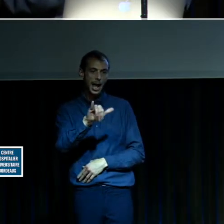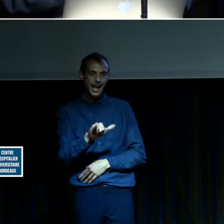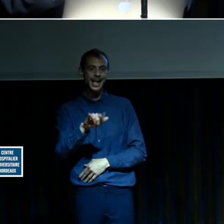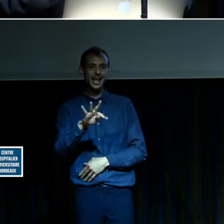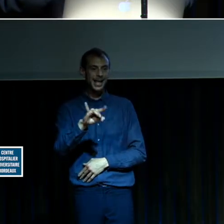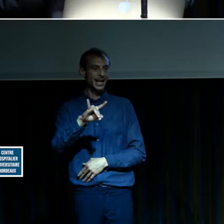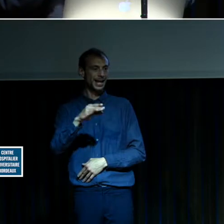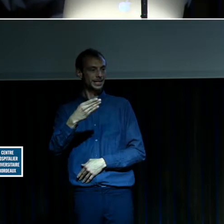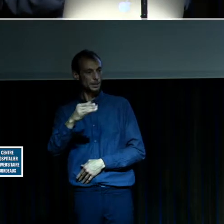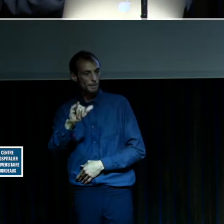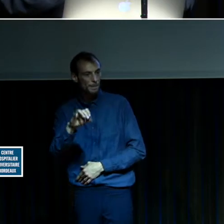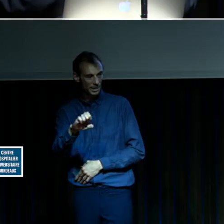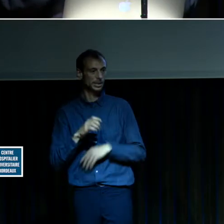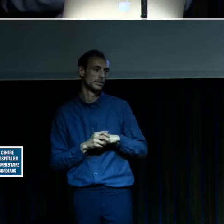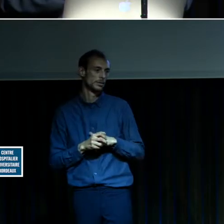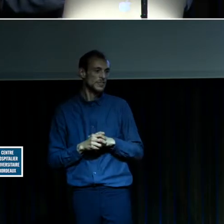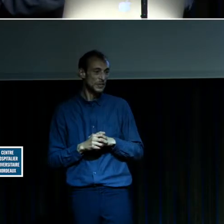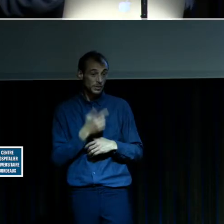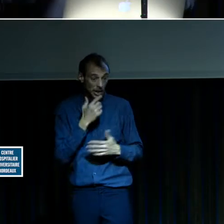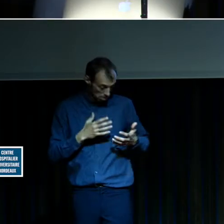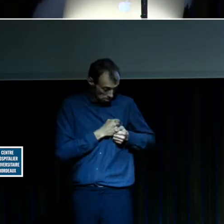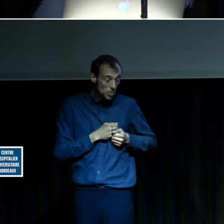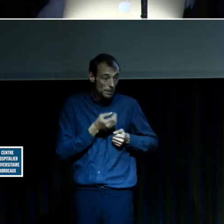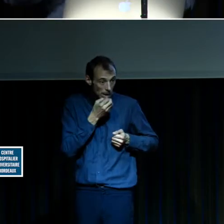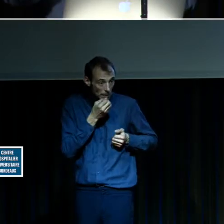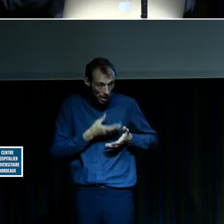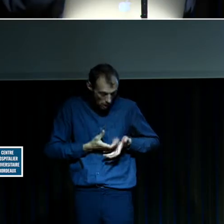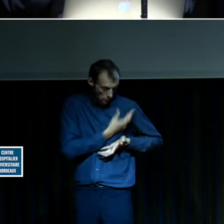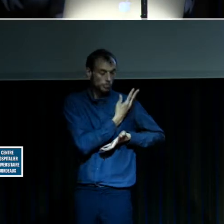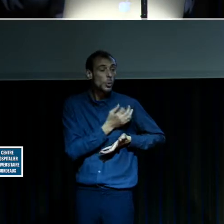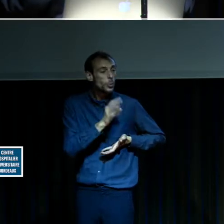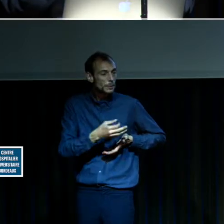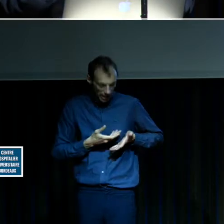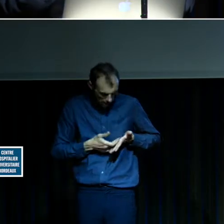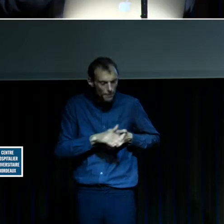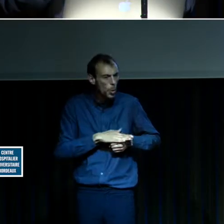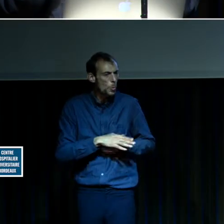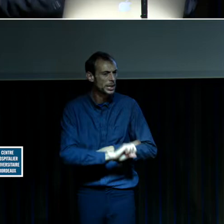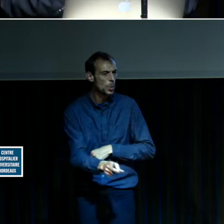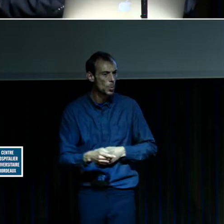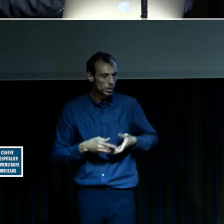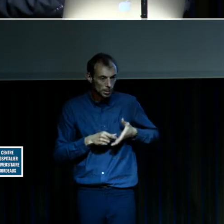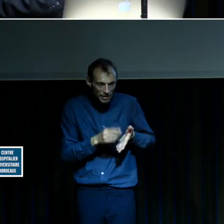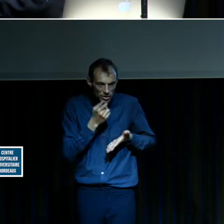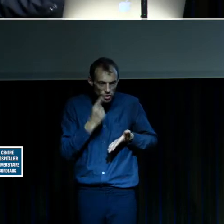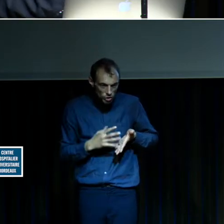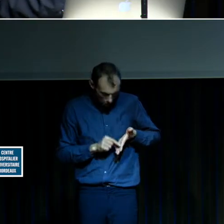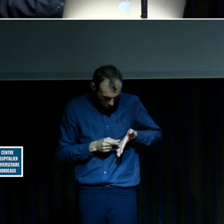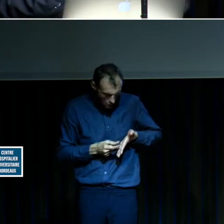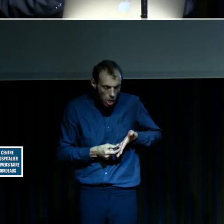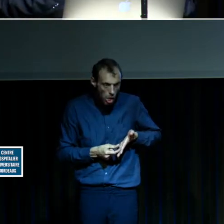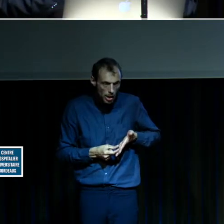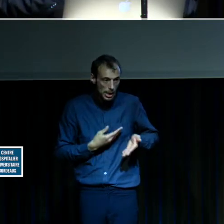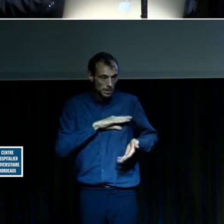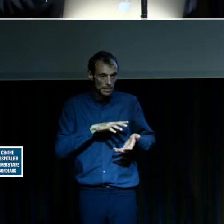cœur se vidange, mais pas complètement à chaque contraction. Et donc, il y a du sang qui stagne dans les cavités cardiaques. Et le sang qui stagne quelque part a tendance à faire des